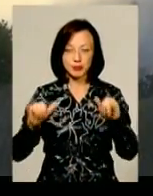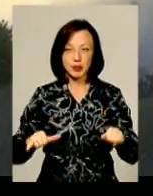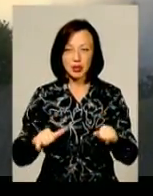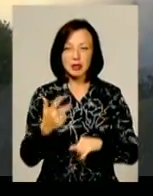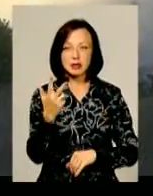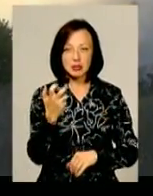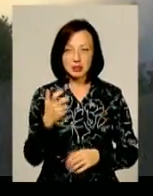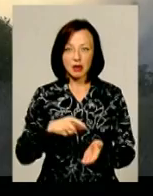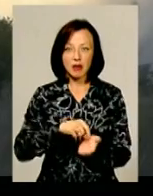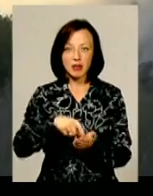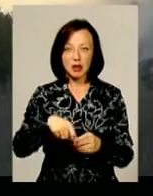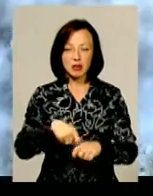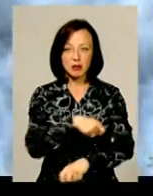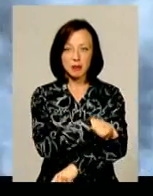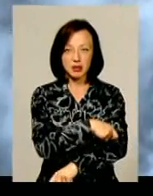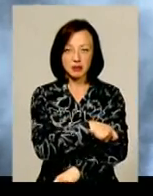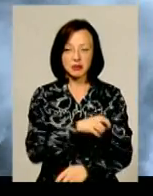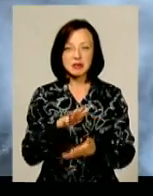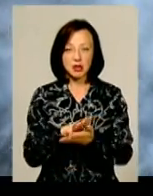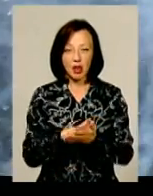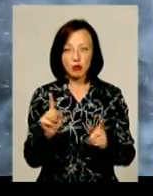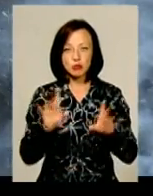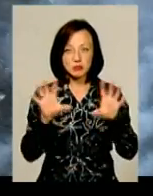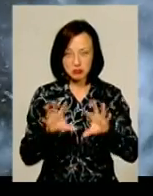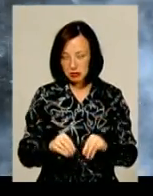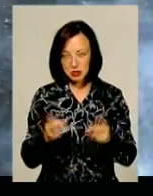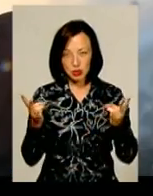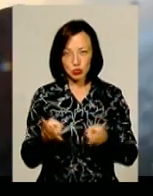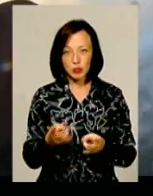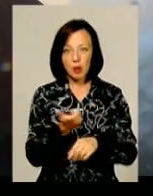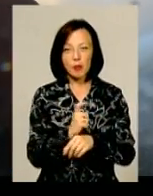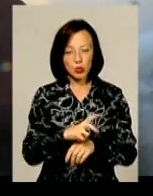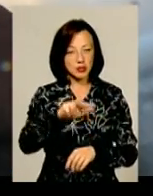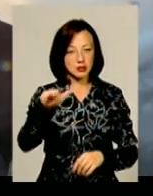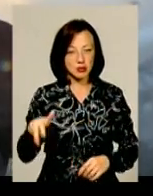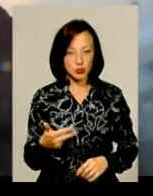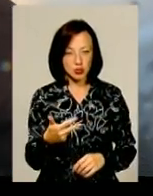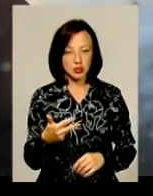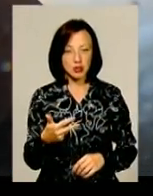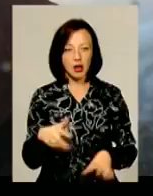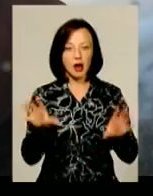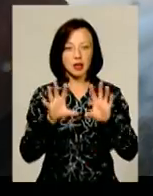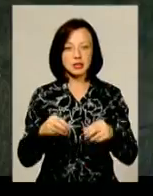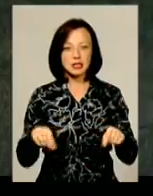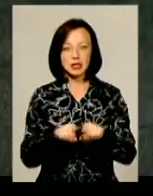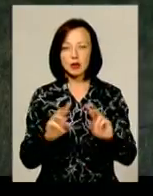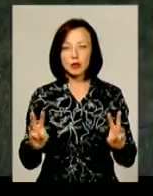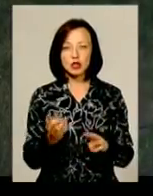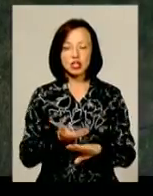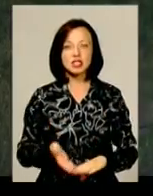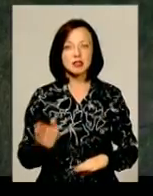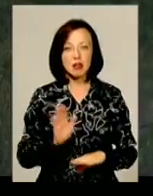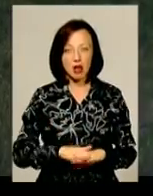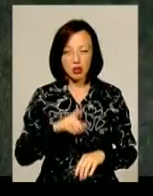понад 300 квадратних метрів відходів. Аби його ліквідувати, знадобилося понад 3 години. Гасити такі пожежі доволі